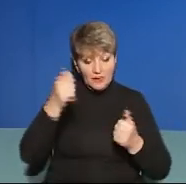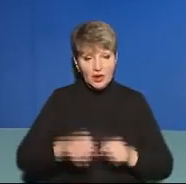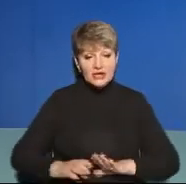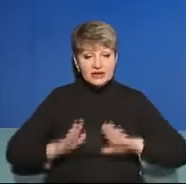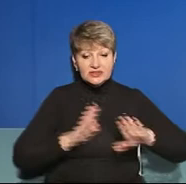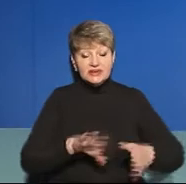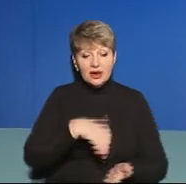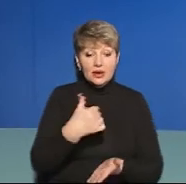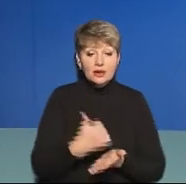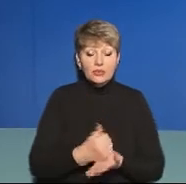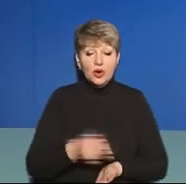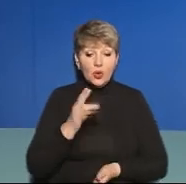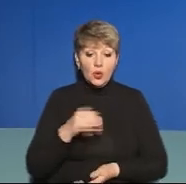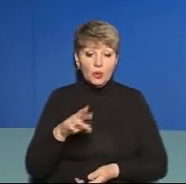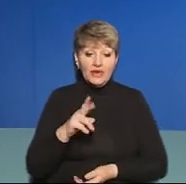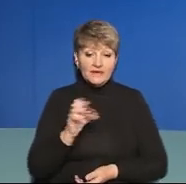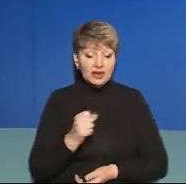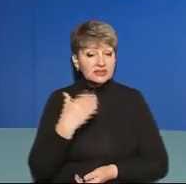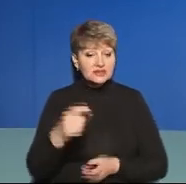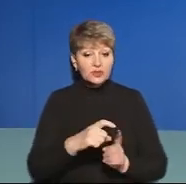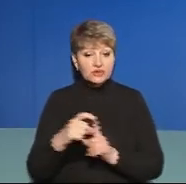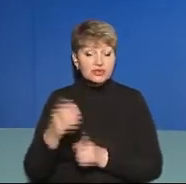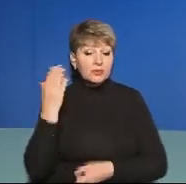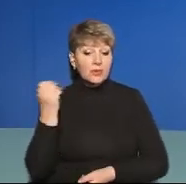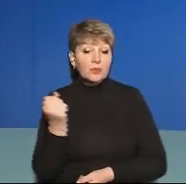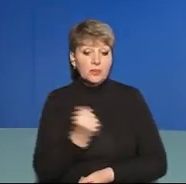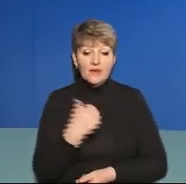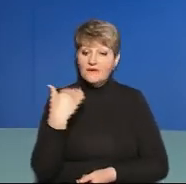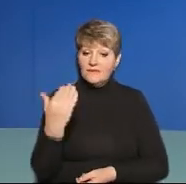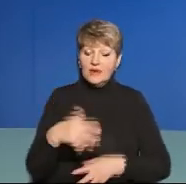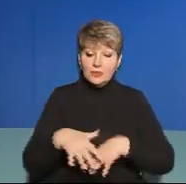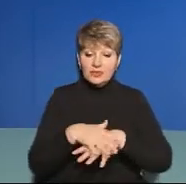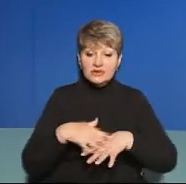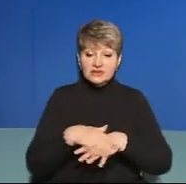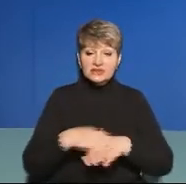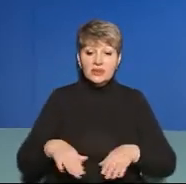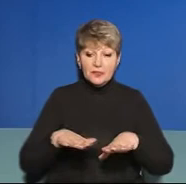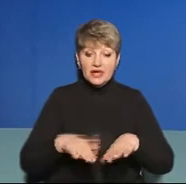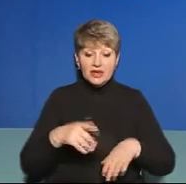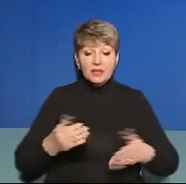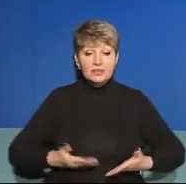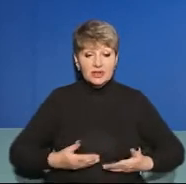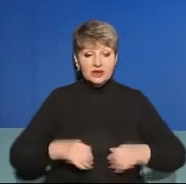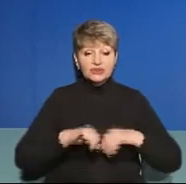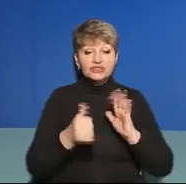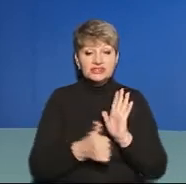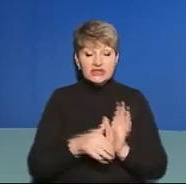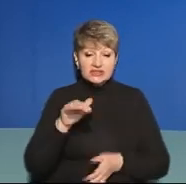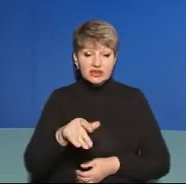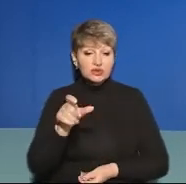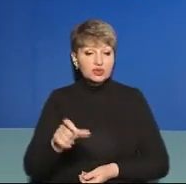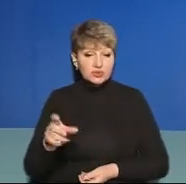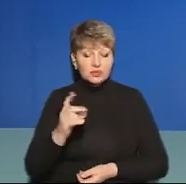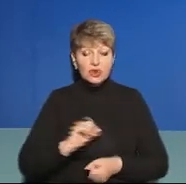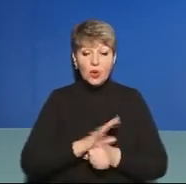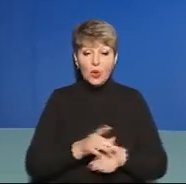заступник міського голови Юрій Кубявка. З його слів, минулого тижня у їхньому населеному пункті, де проживає 16 тисяч осіб,